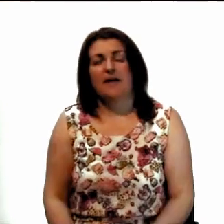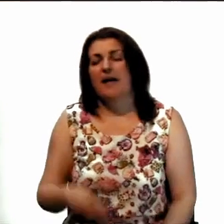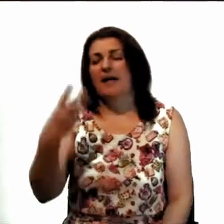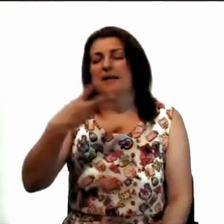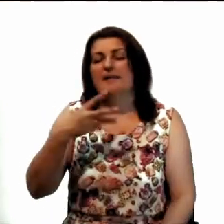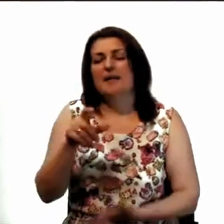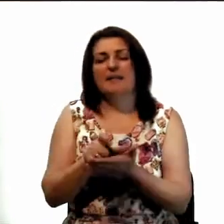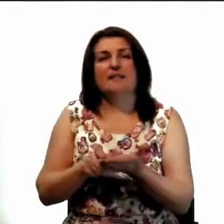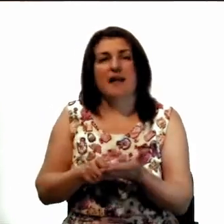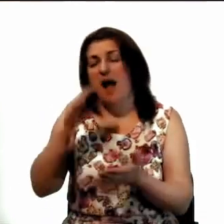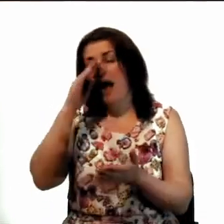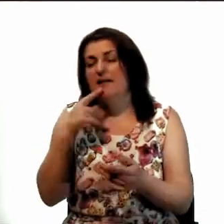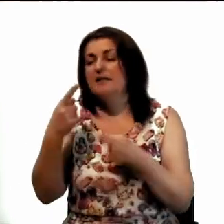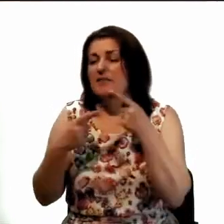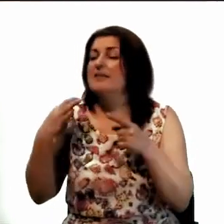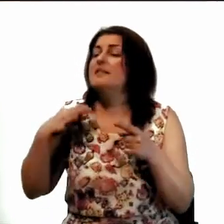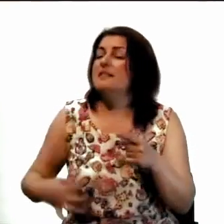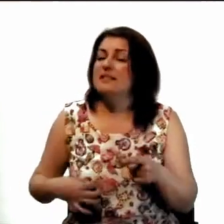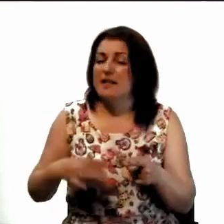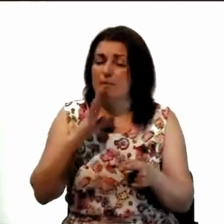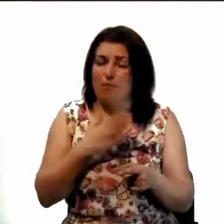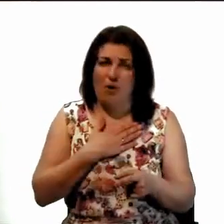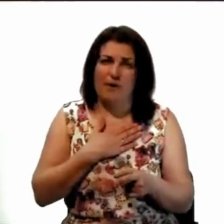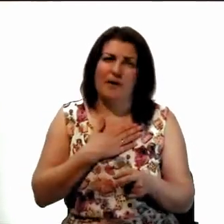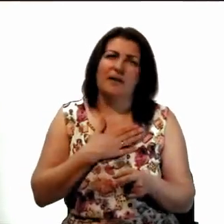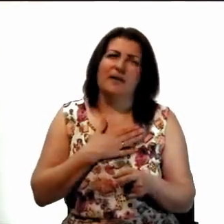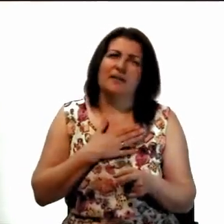30 стих. Отец говорит, сын мой,